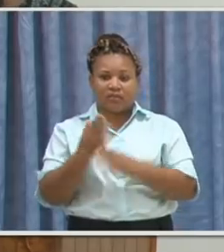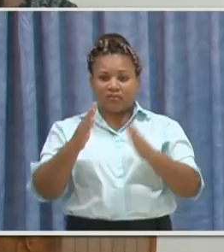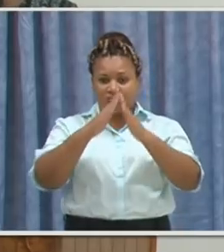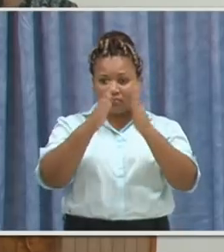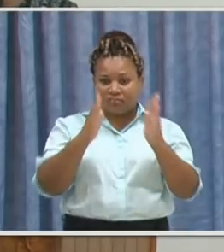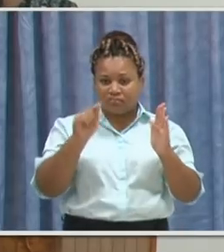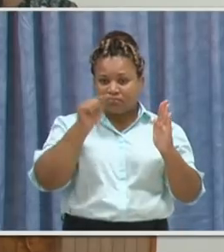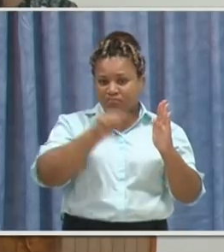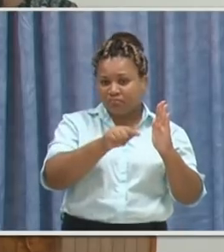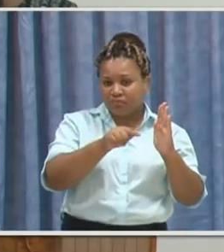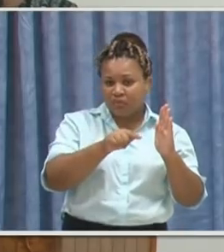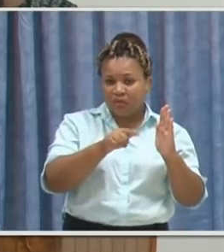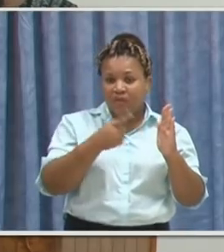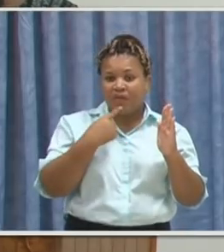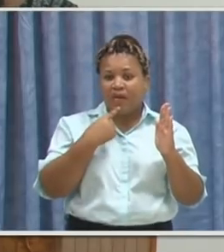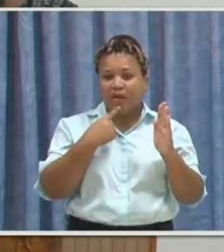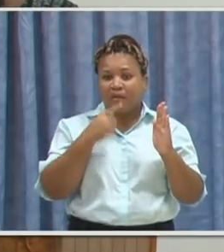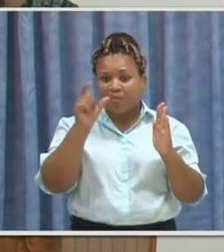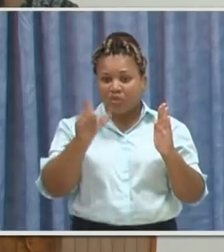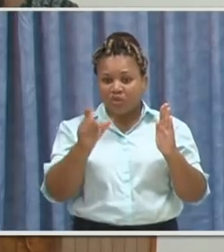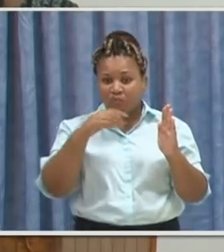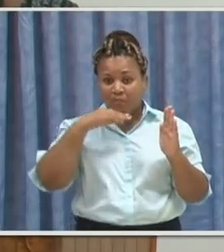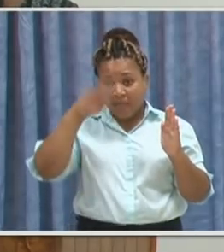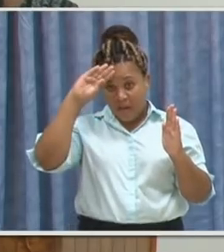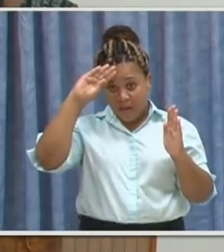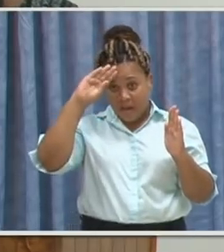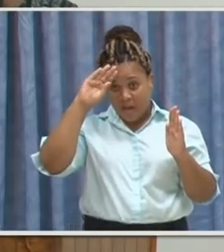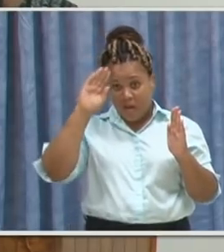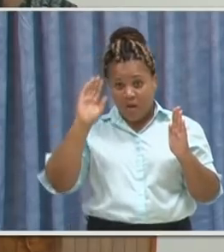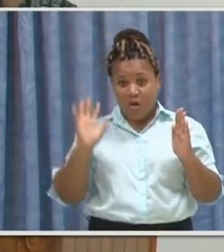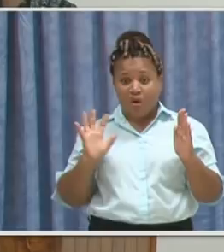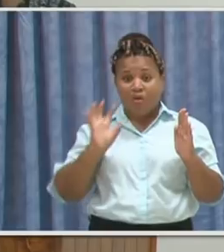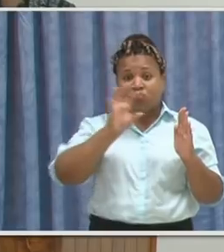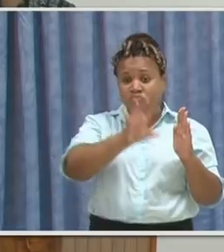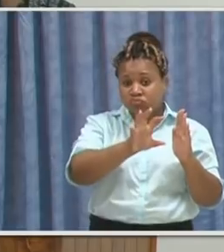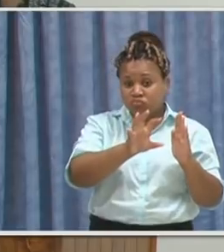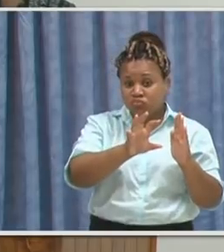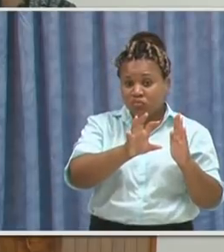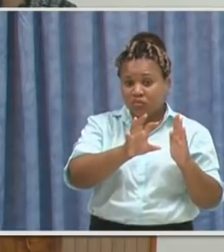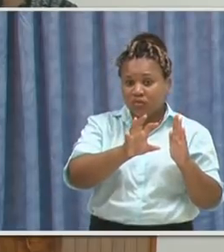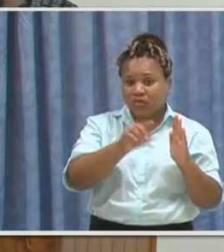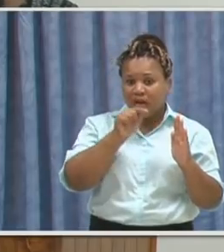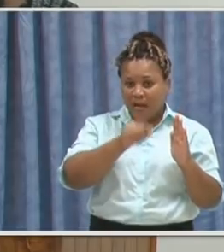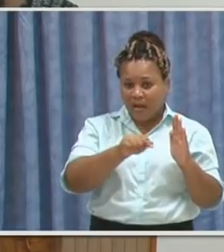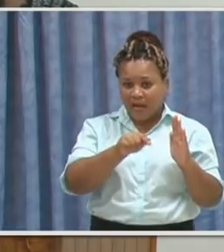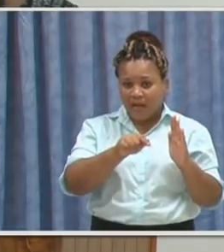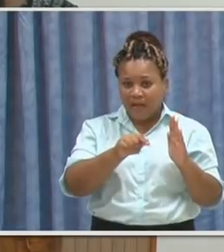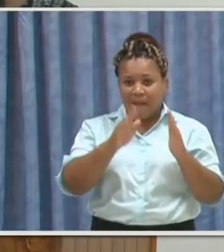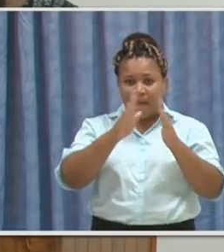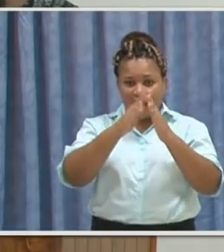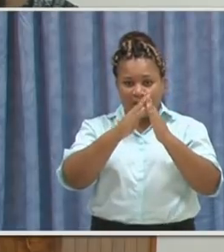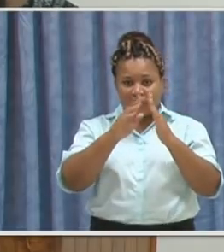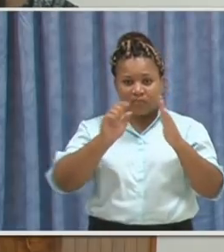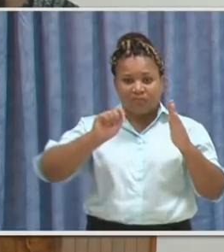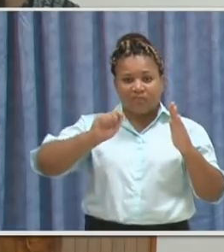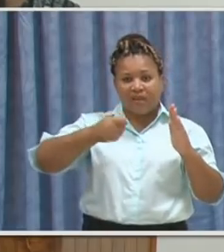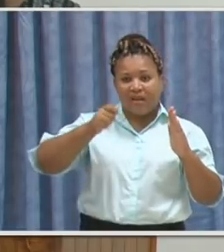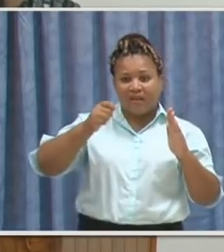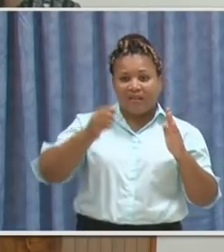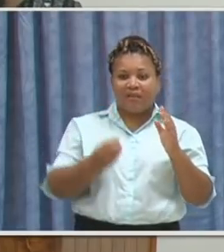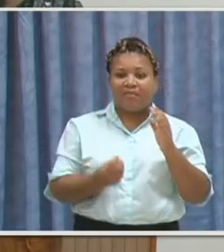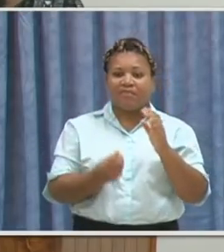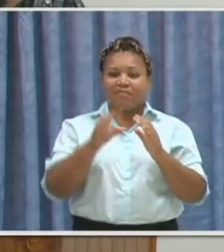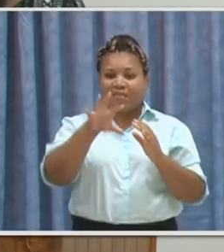nous avons besoin plus facilité, nous avons besoin servir aussi pour une caisse qui mal aussi si